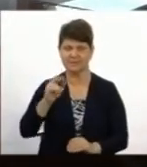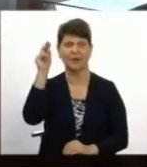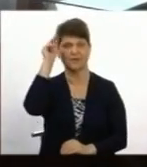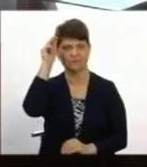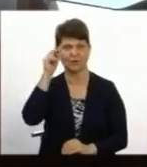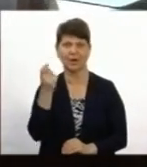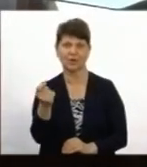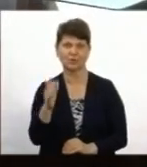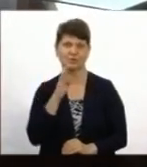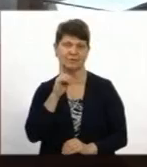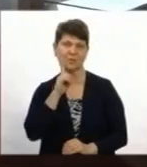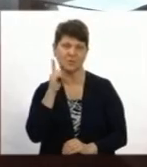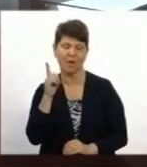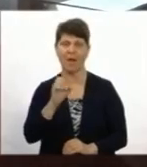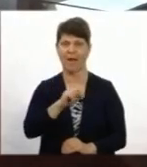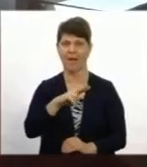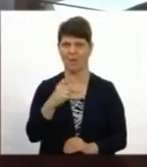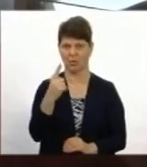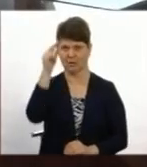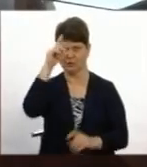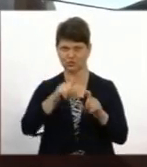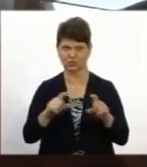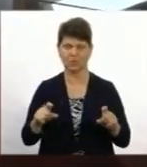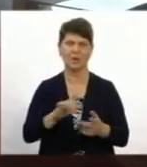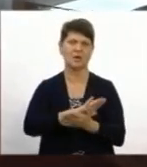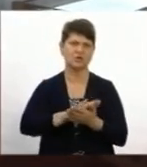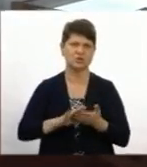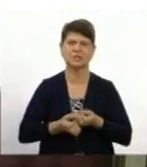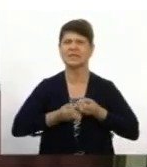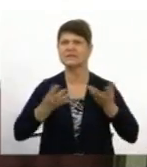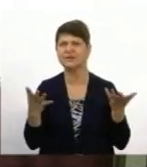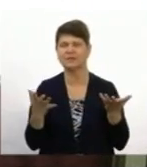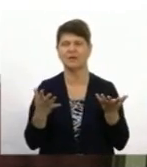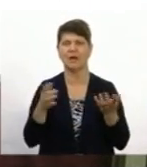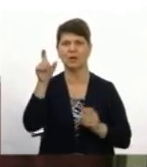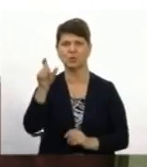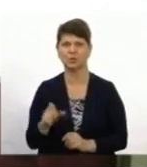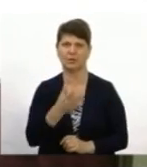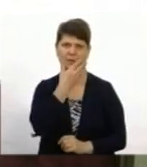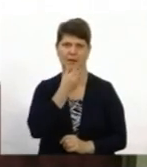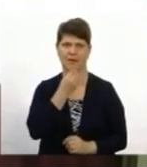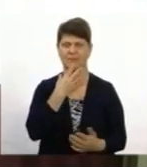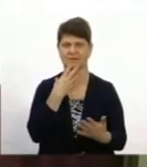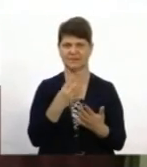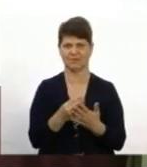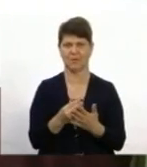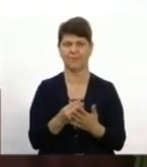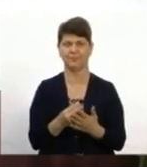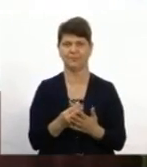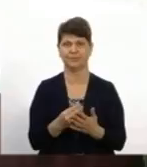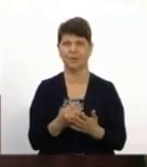молодша трішки, але в одній школі. Дуже чиста, світла людина. Гарна сім'я в неї. Для